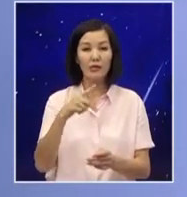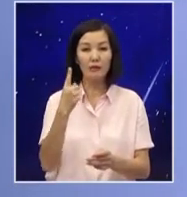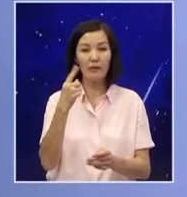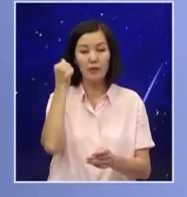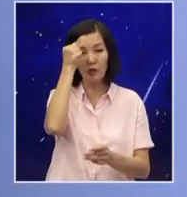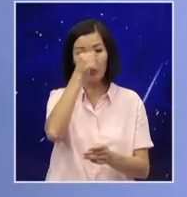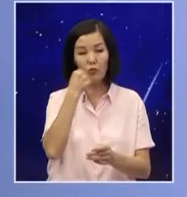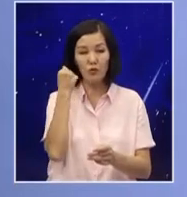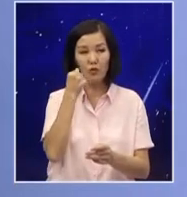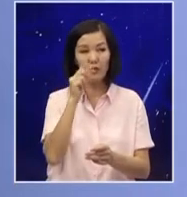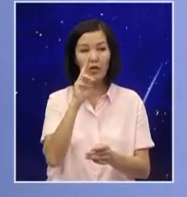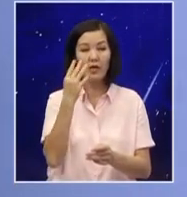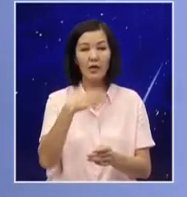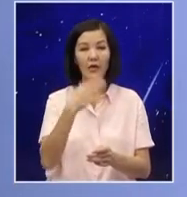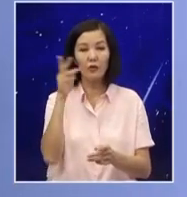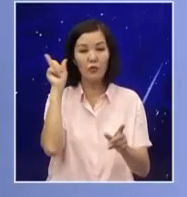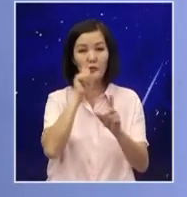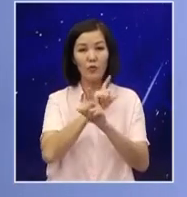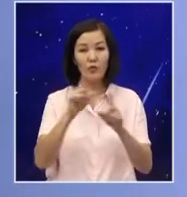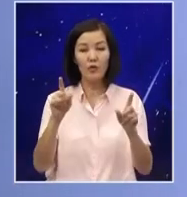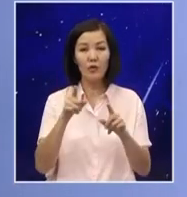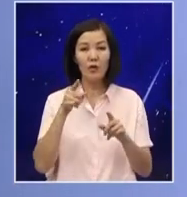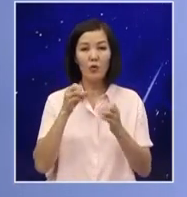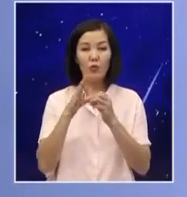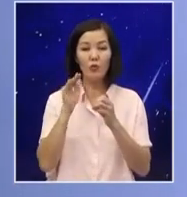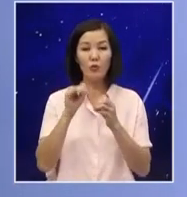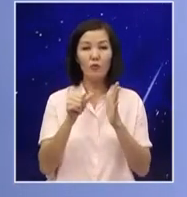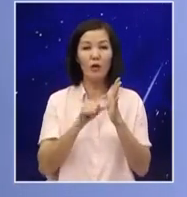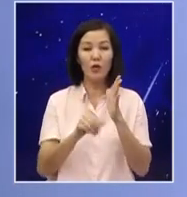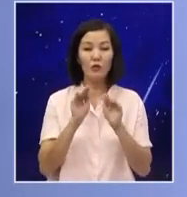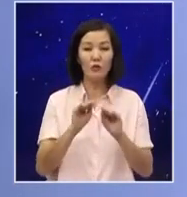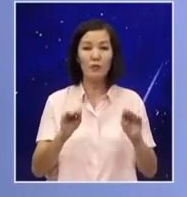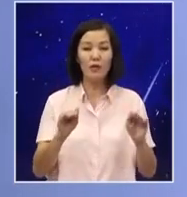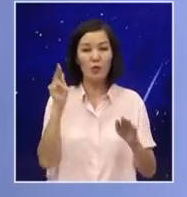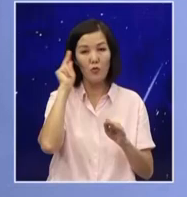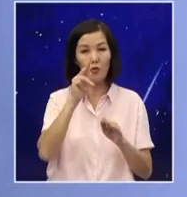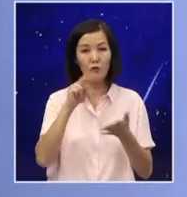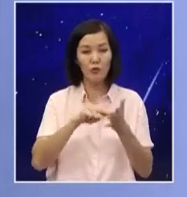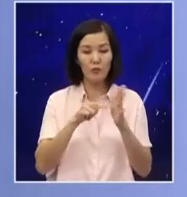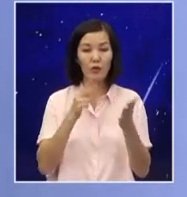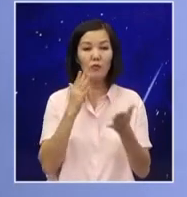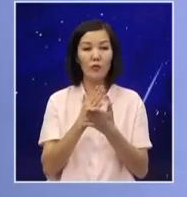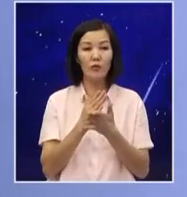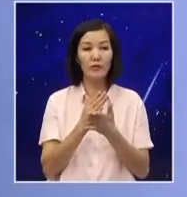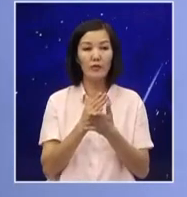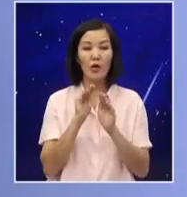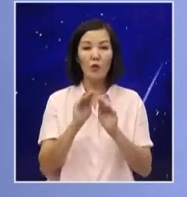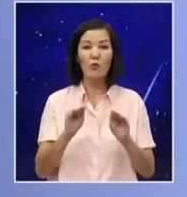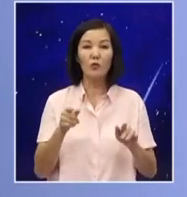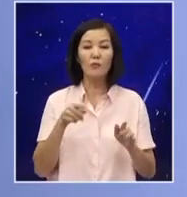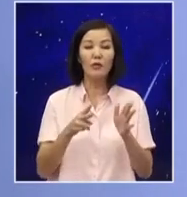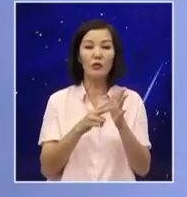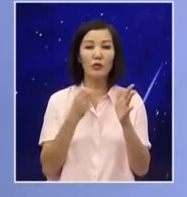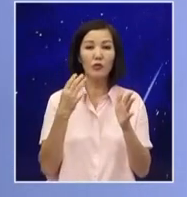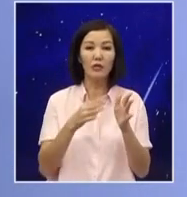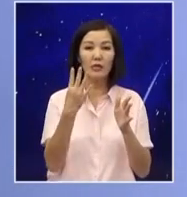2020-2021 оқу жылында 44 мектепте болжаммен 14605 оқушы білім алады деп жоспарлап отырмыз. Ол оқушыларға